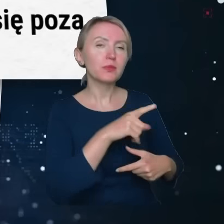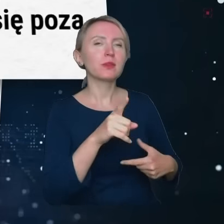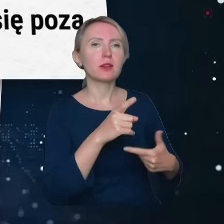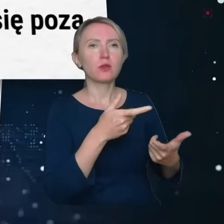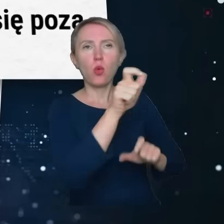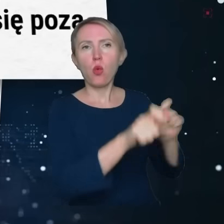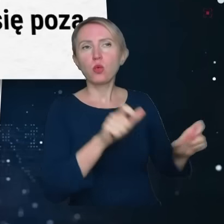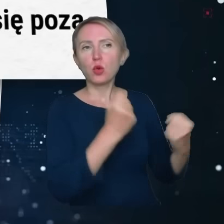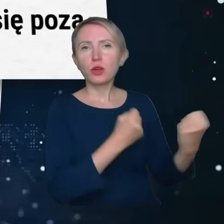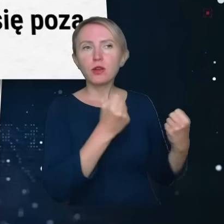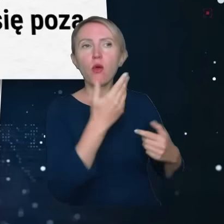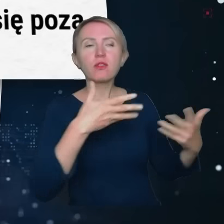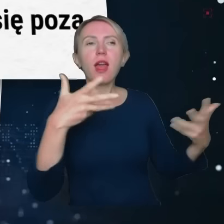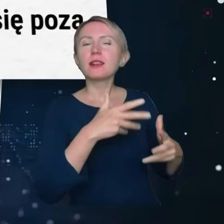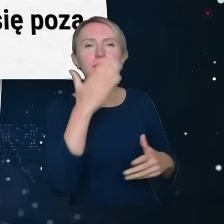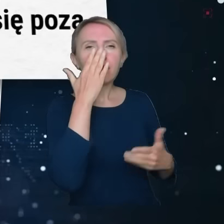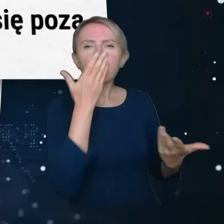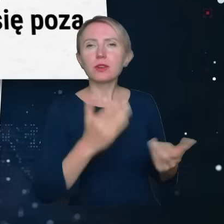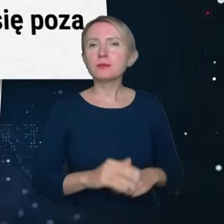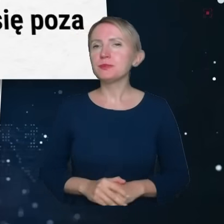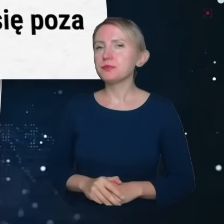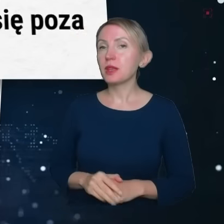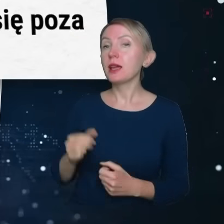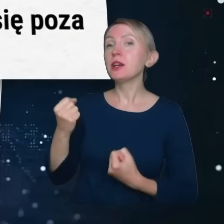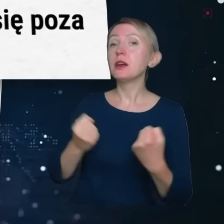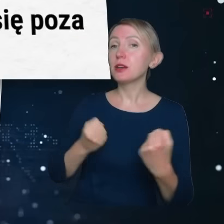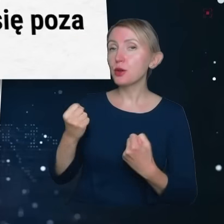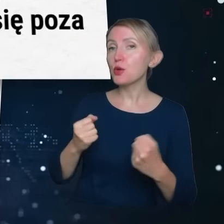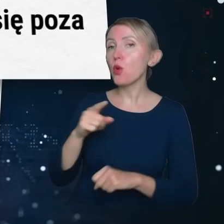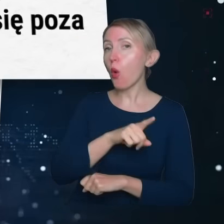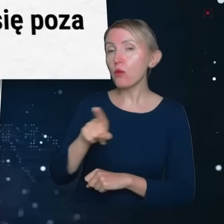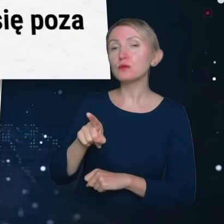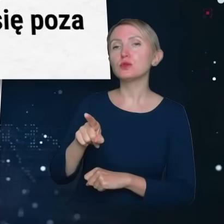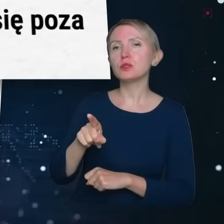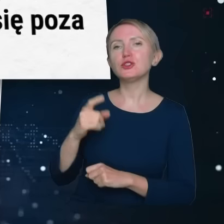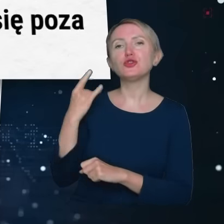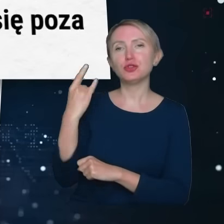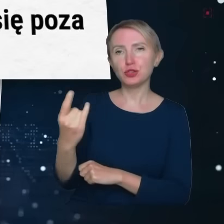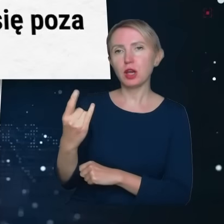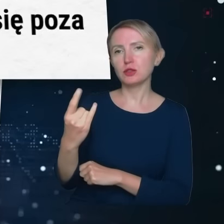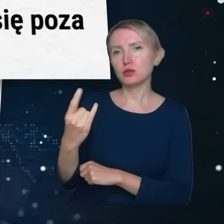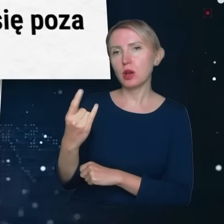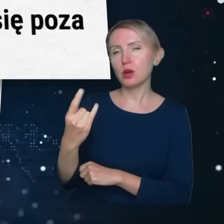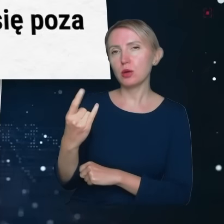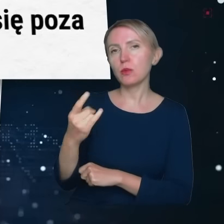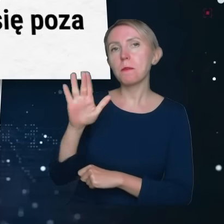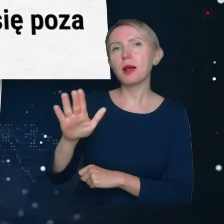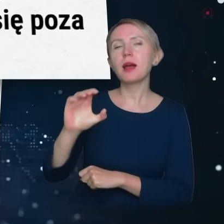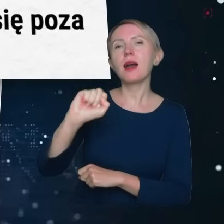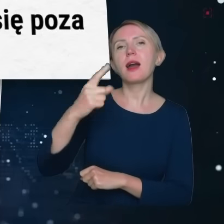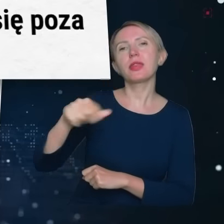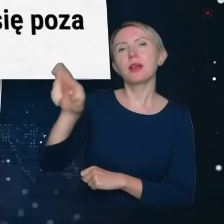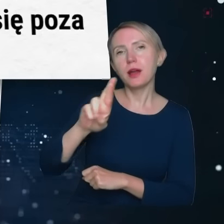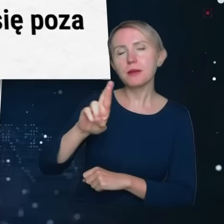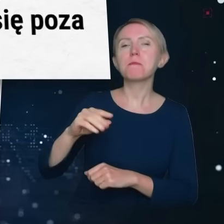abiturienci. No właśnie, kierowcy, to są kierowcy ciężarówek, którzy przewożą tak zwane ADR-y, czyli